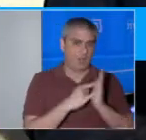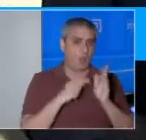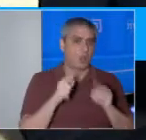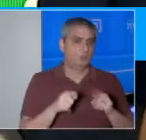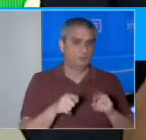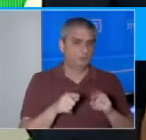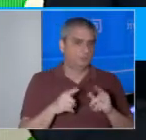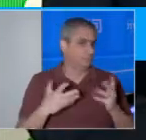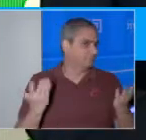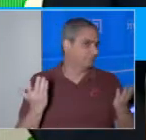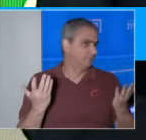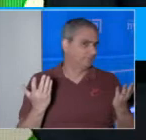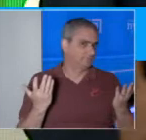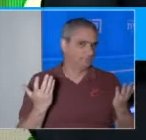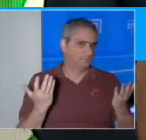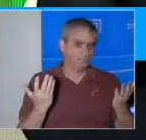הזה.